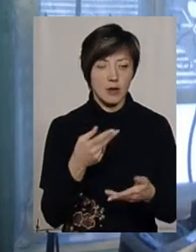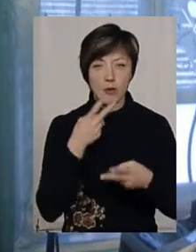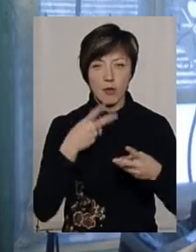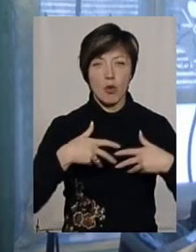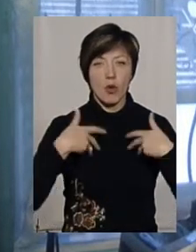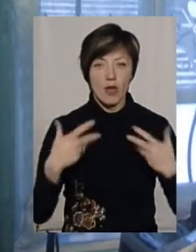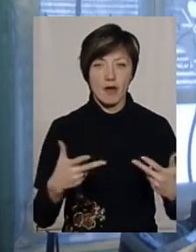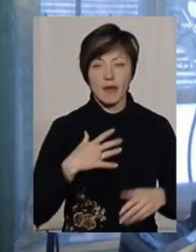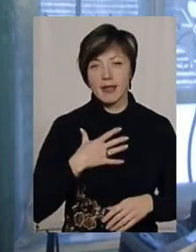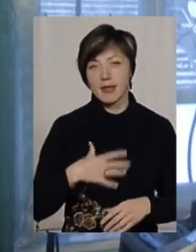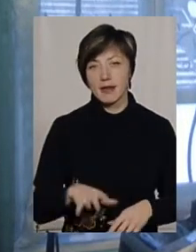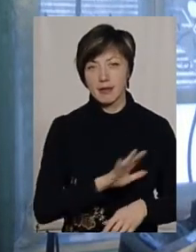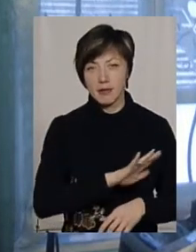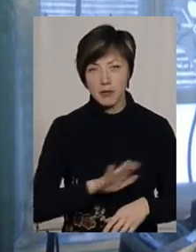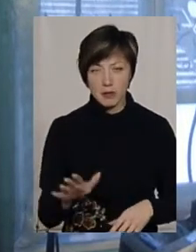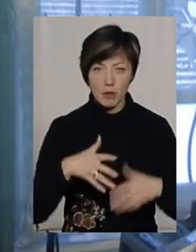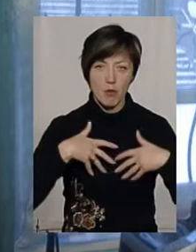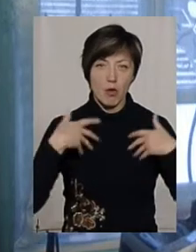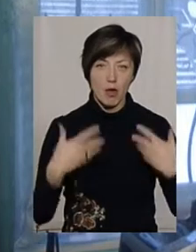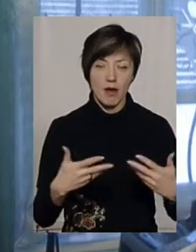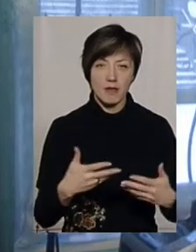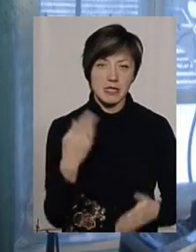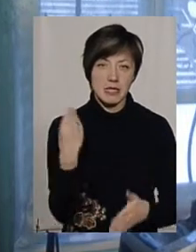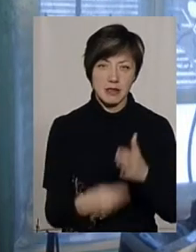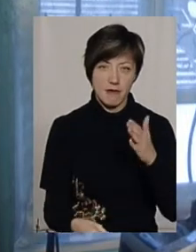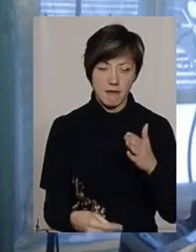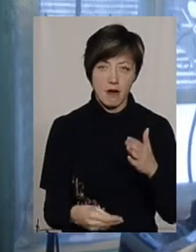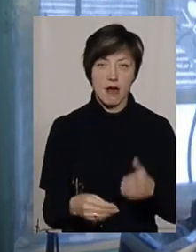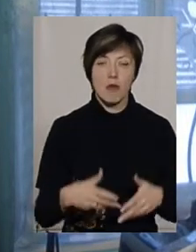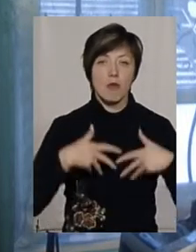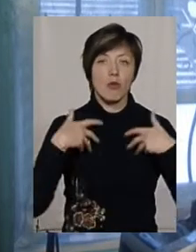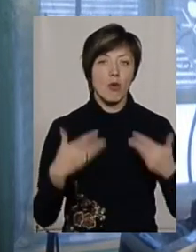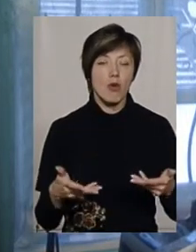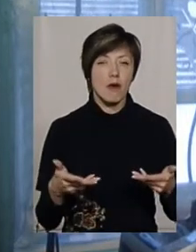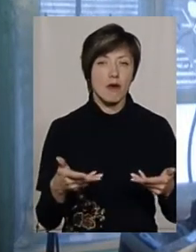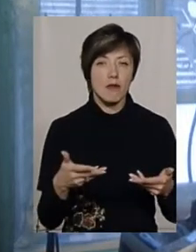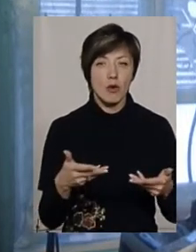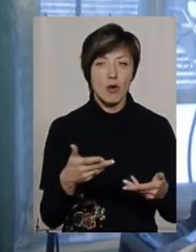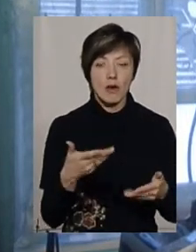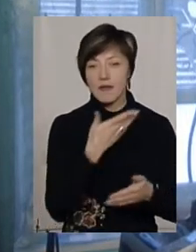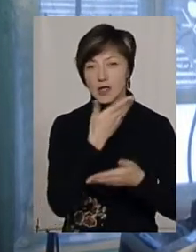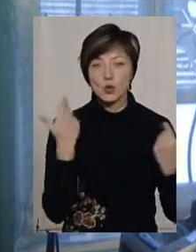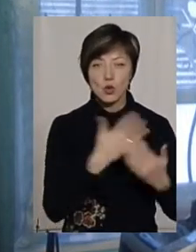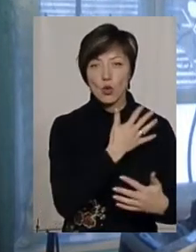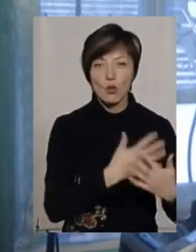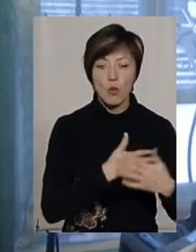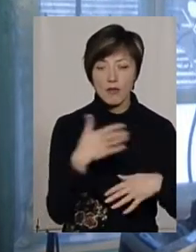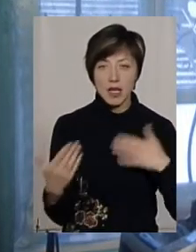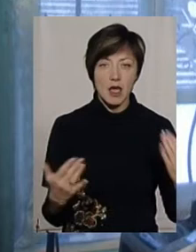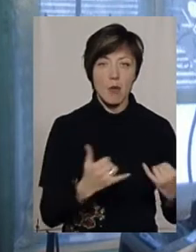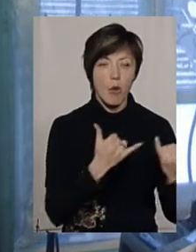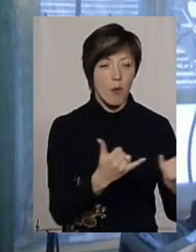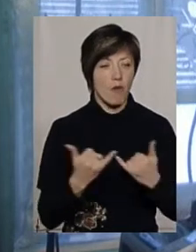прояви нетерпимості, від прояви зневаги, від прояву відсутності любові і взаємоповаги.